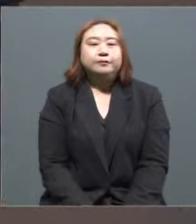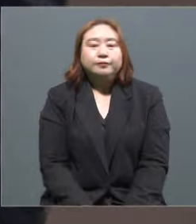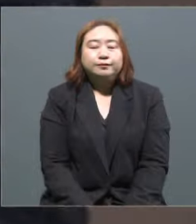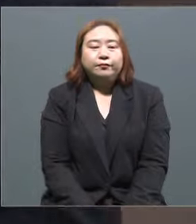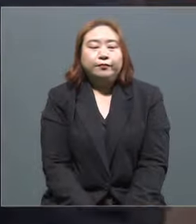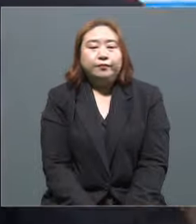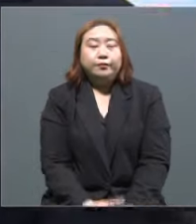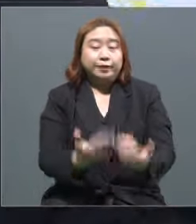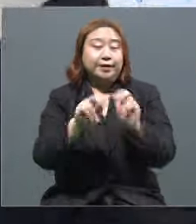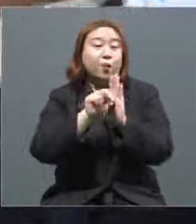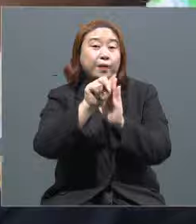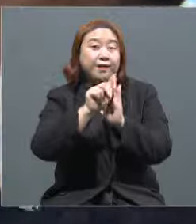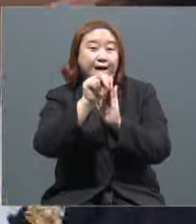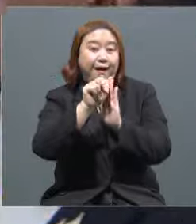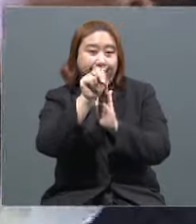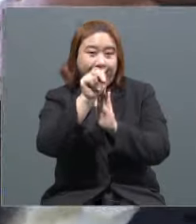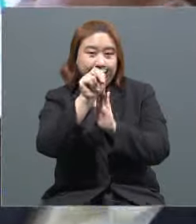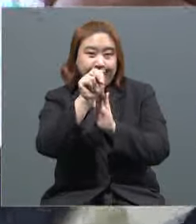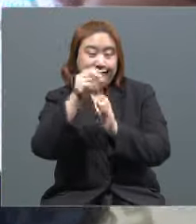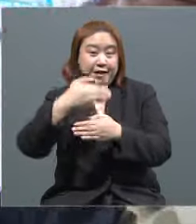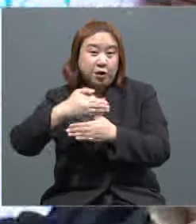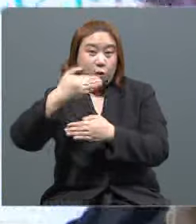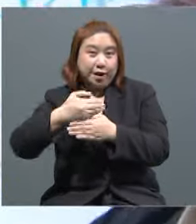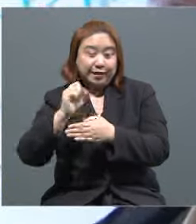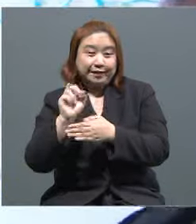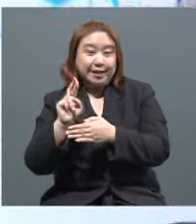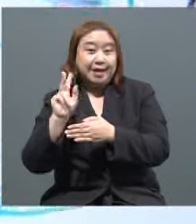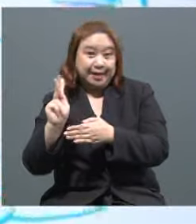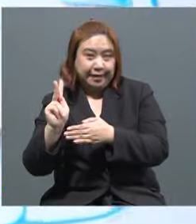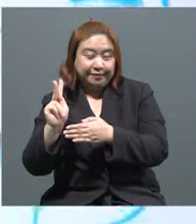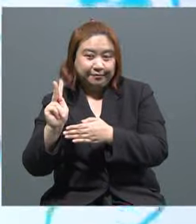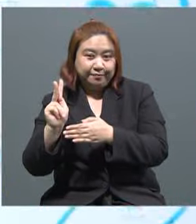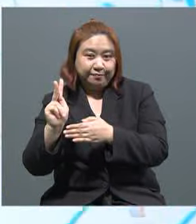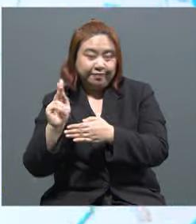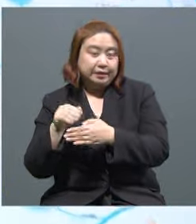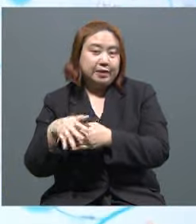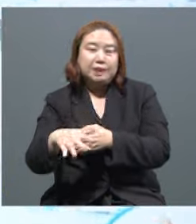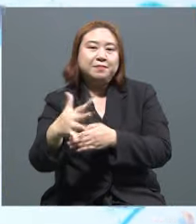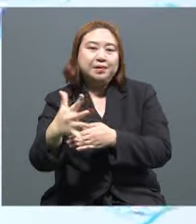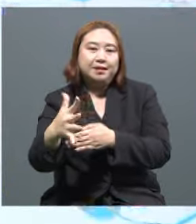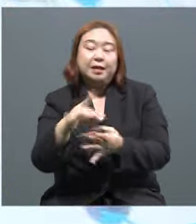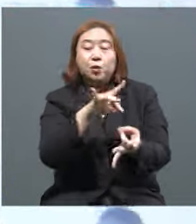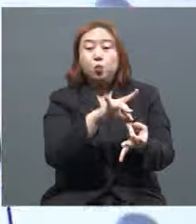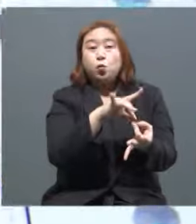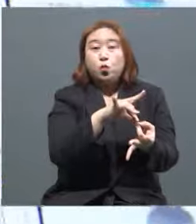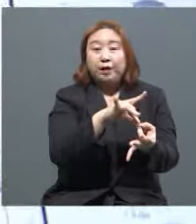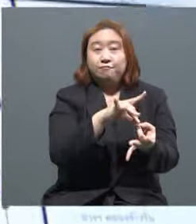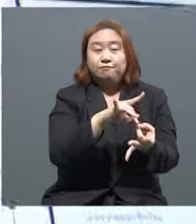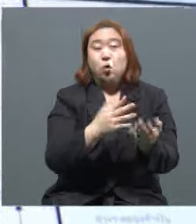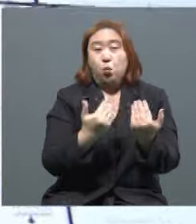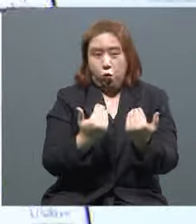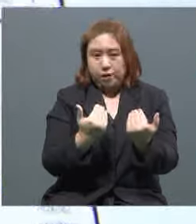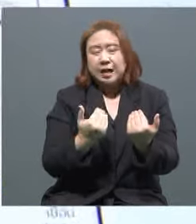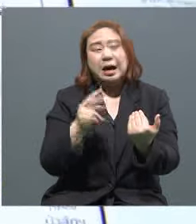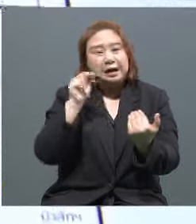จังหวัดน่านเองนะครับที่ลงเขื่อนศิริกิติ์นะครับก็ไม่มีมาเติมลงมาในลำน้ำแต่จังหวัดสุโขทัยครับตอนนี้น้ำก็เริ่ม